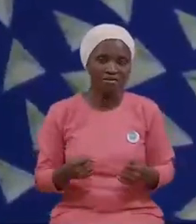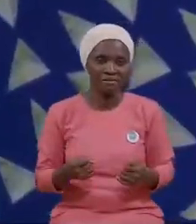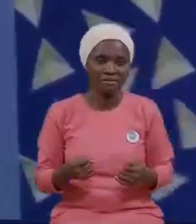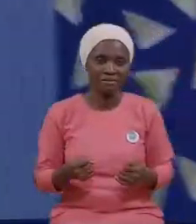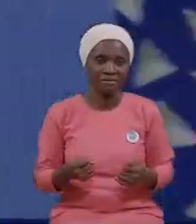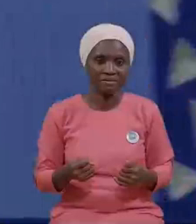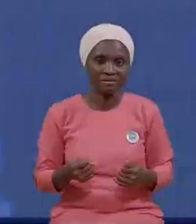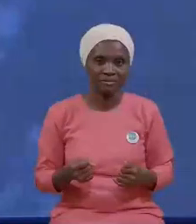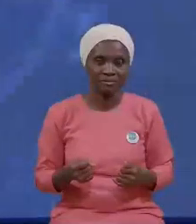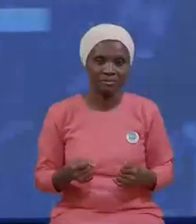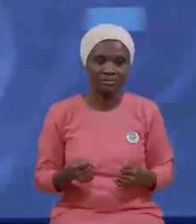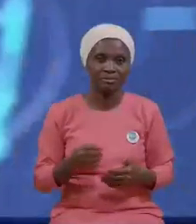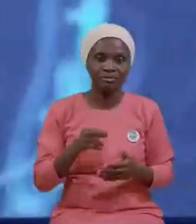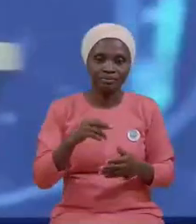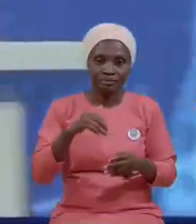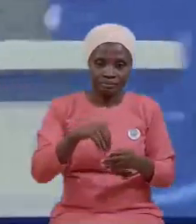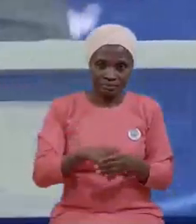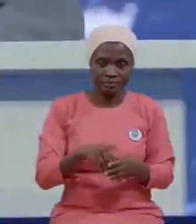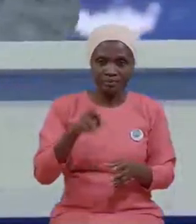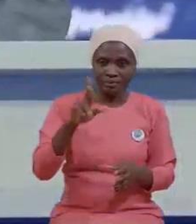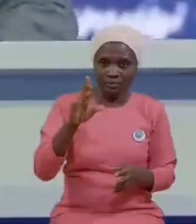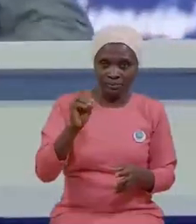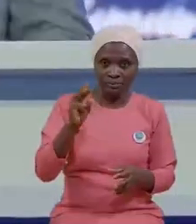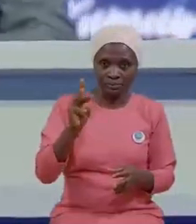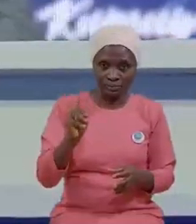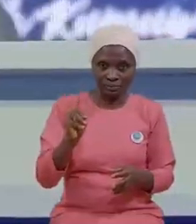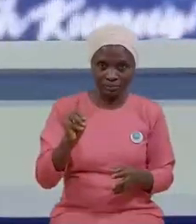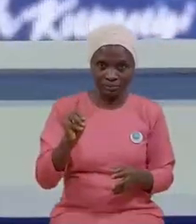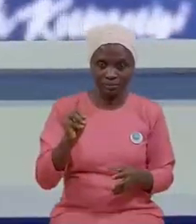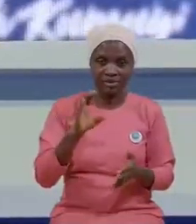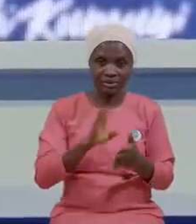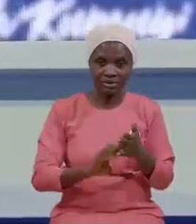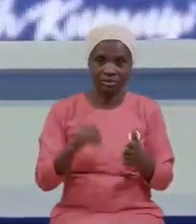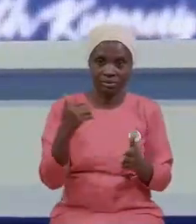En Romains chapitre 10, verset 15.